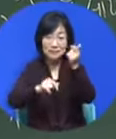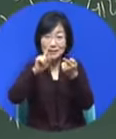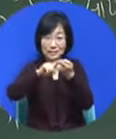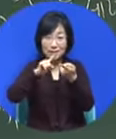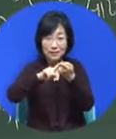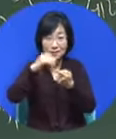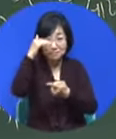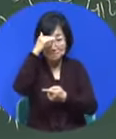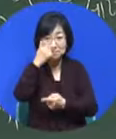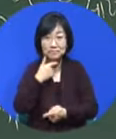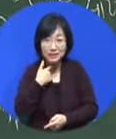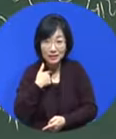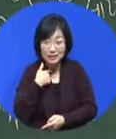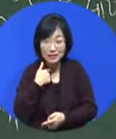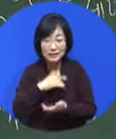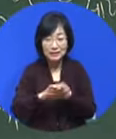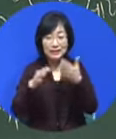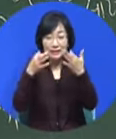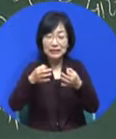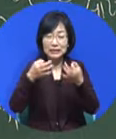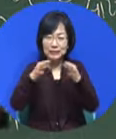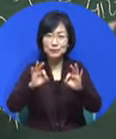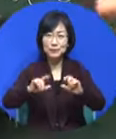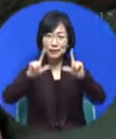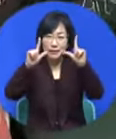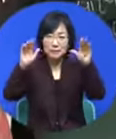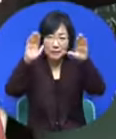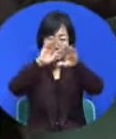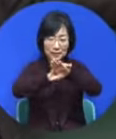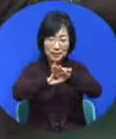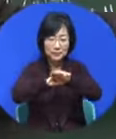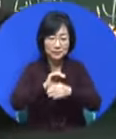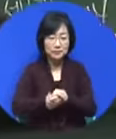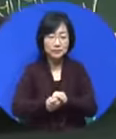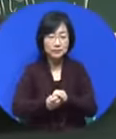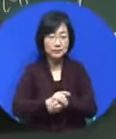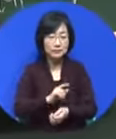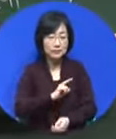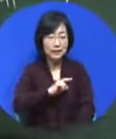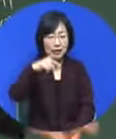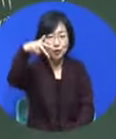겁니다 금전 기철 목사님이 이걸 본